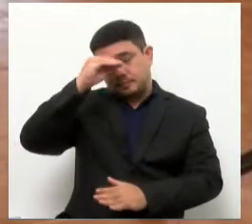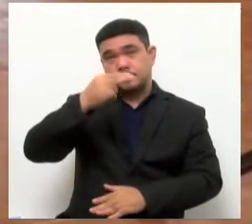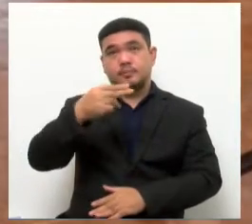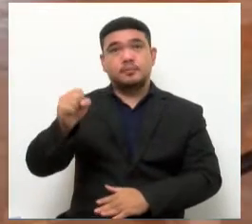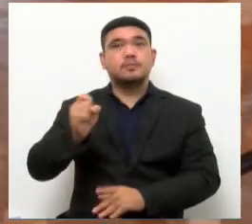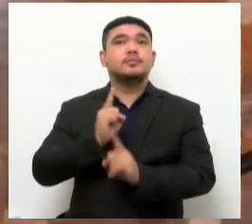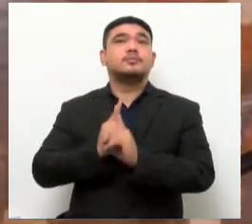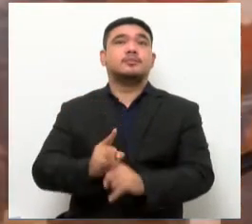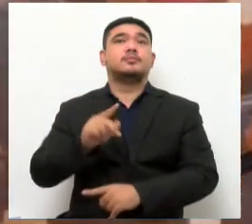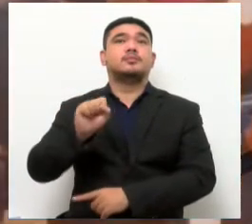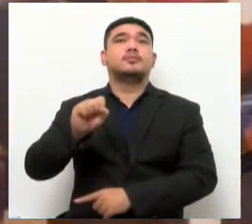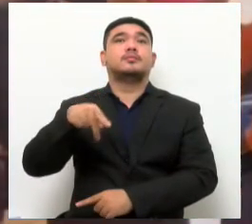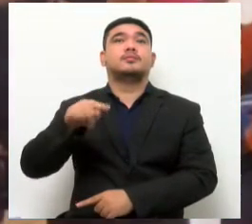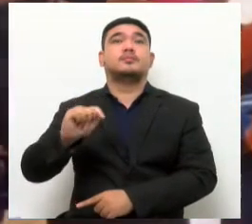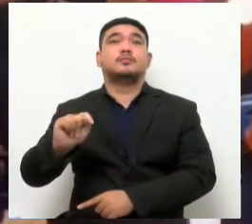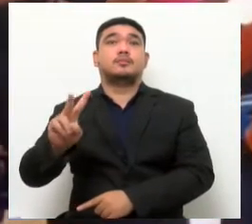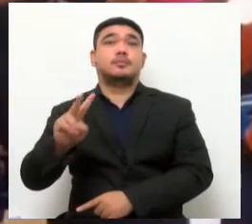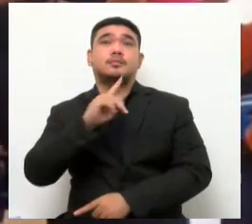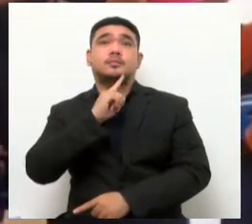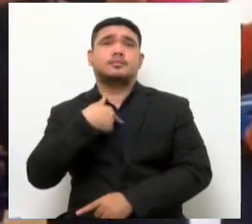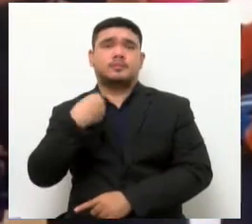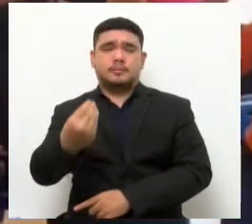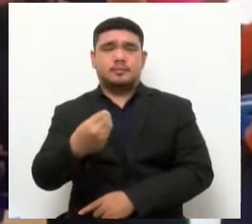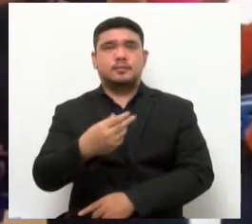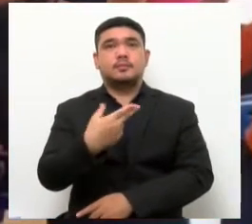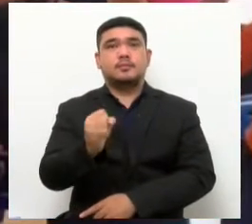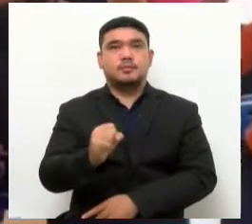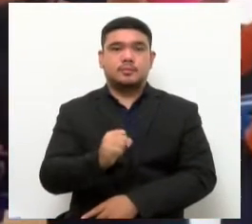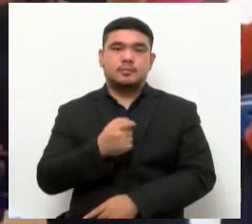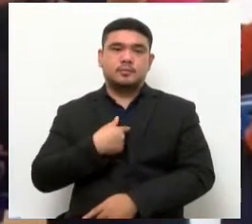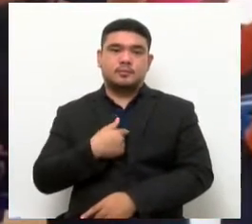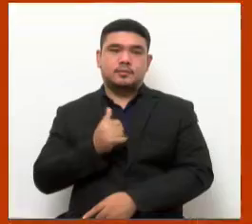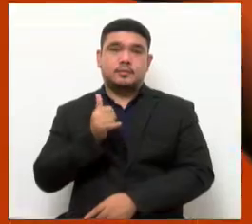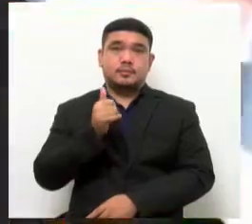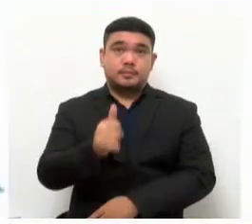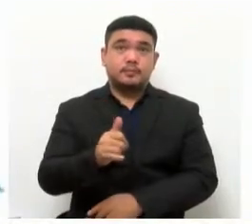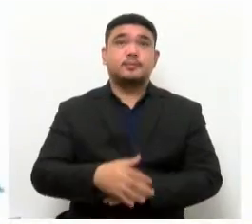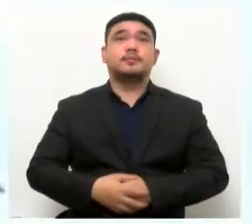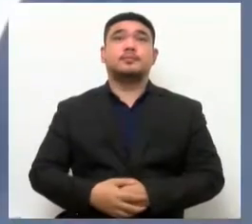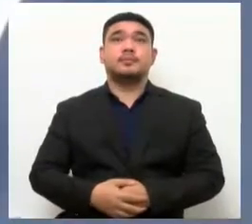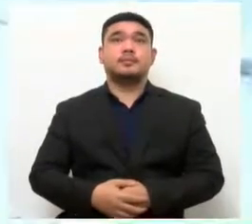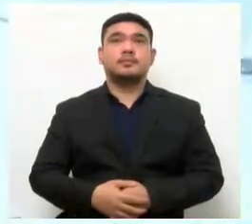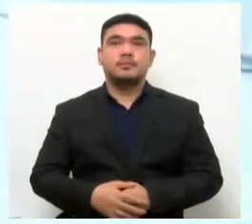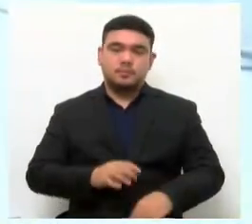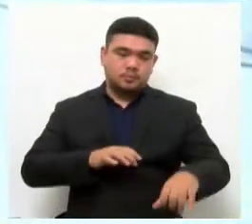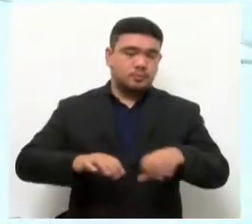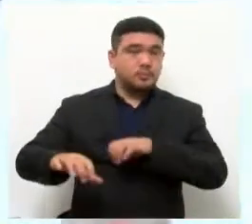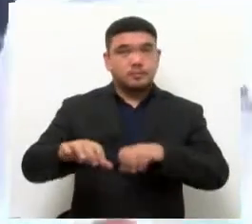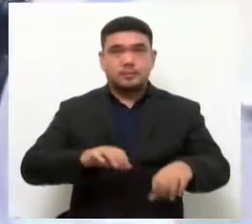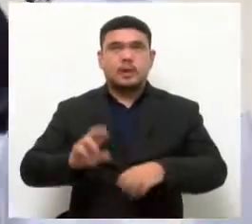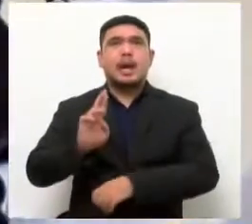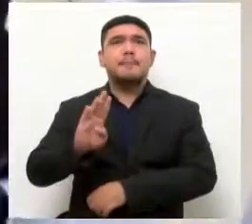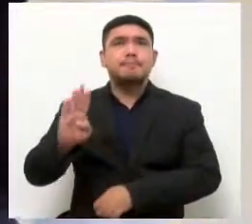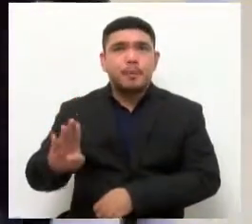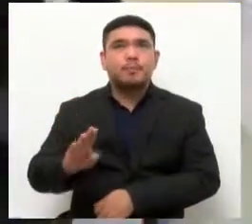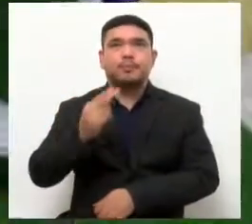พ.ศ. 2551ด้วยการจัดการเรียนรู้เชิงรุก Active Learning จากการบริหารอย่างเป็นระบบและ